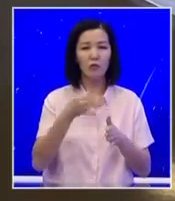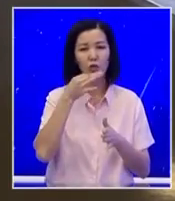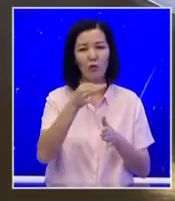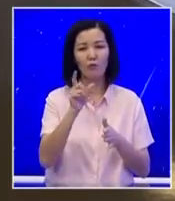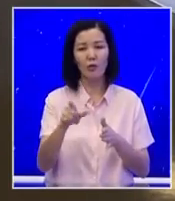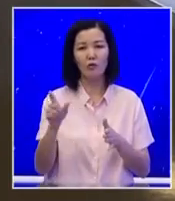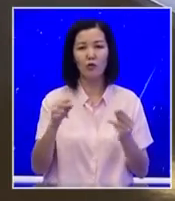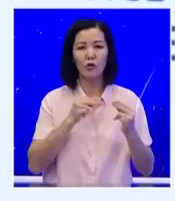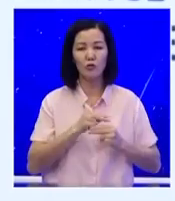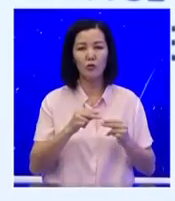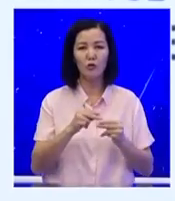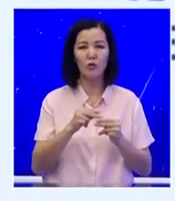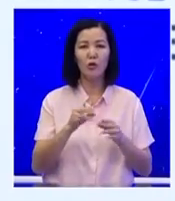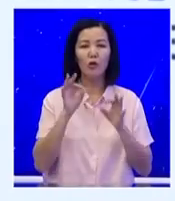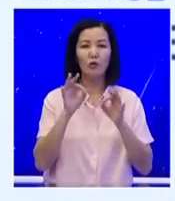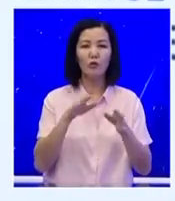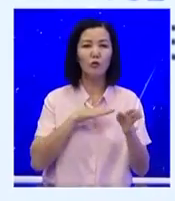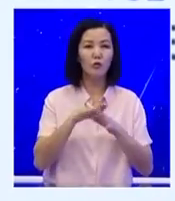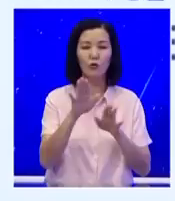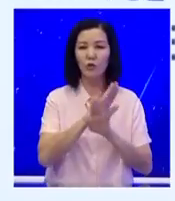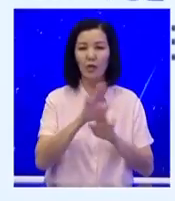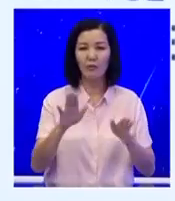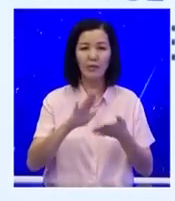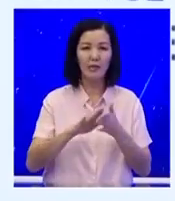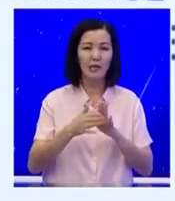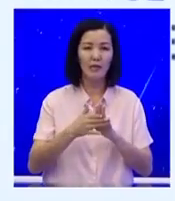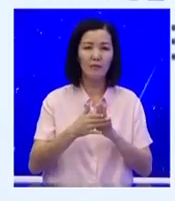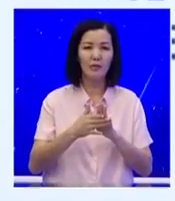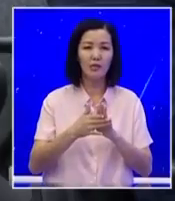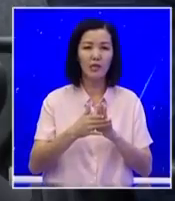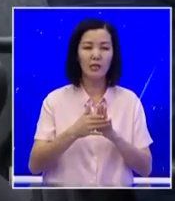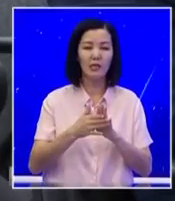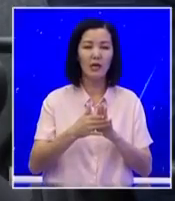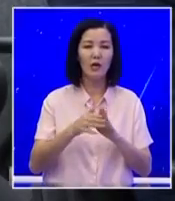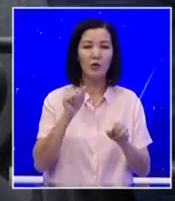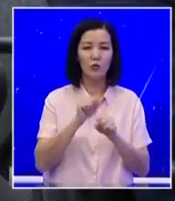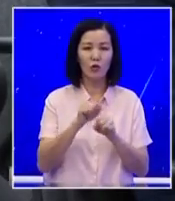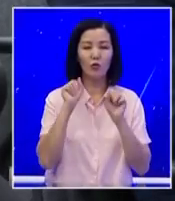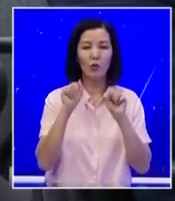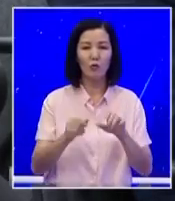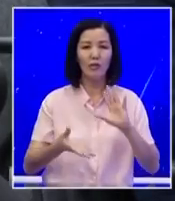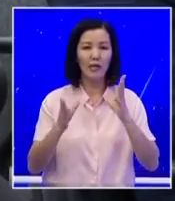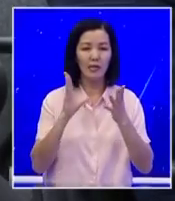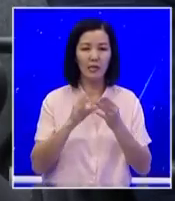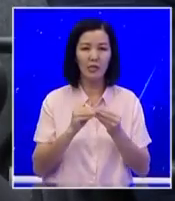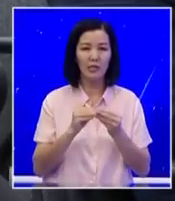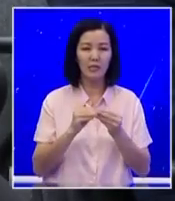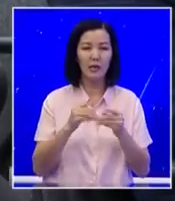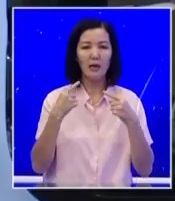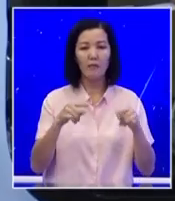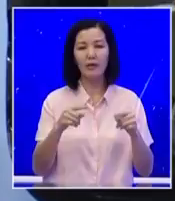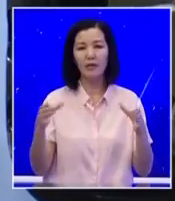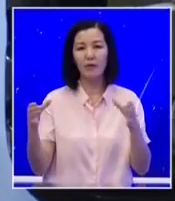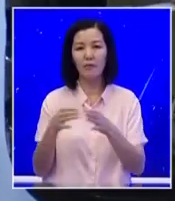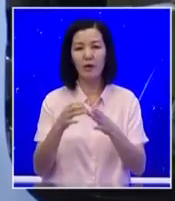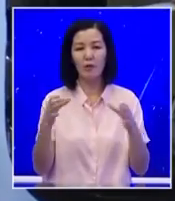Келісілген іс бойынша жауапты тұлғалар жұмысын дұрыс жүргізе алмаса, келісім шартты бір жақты бұзуға болады. Нәтижесінде басқа